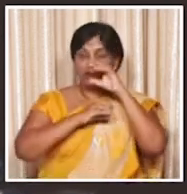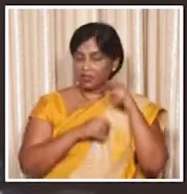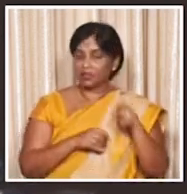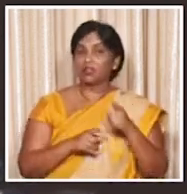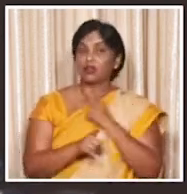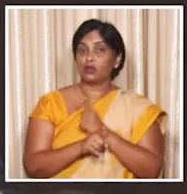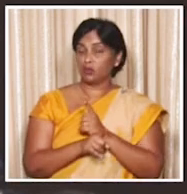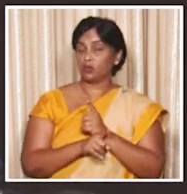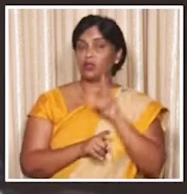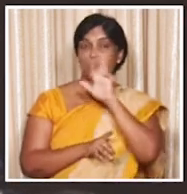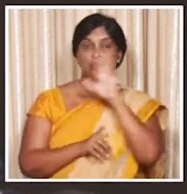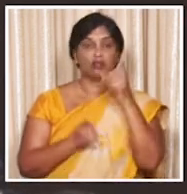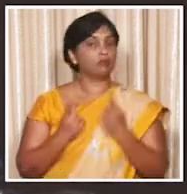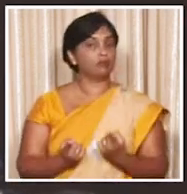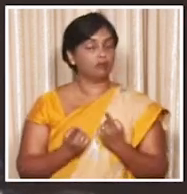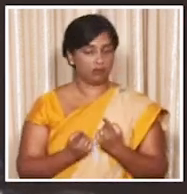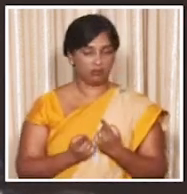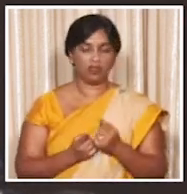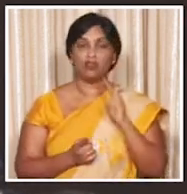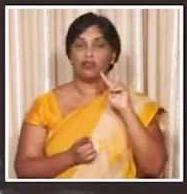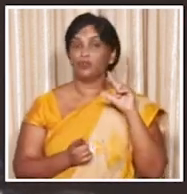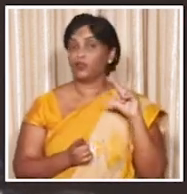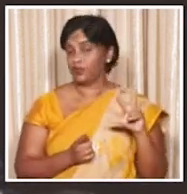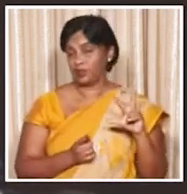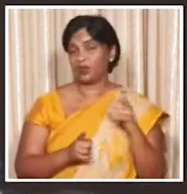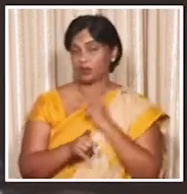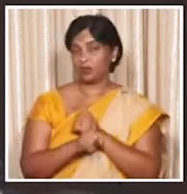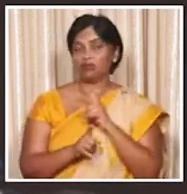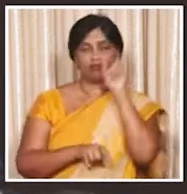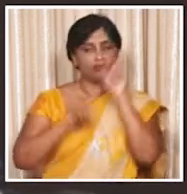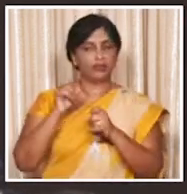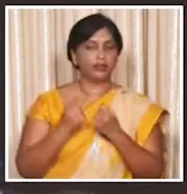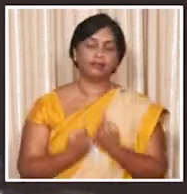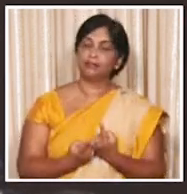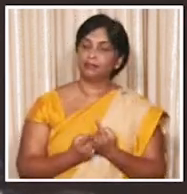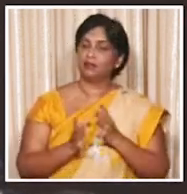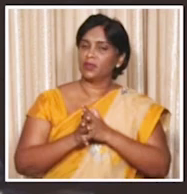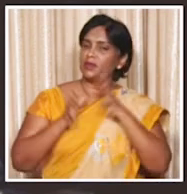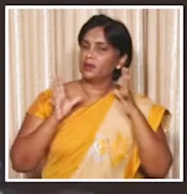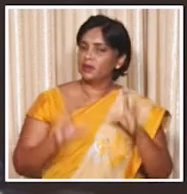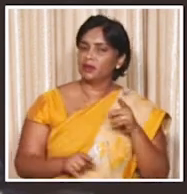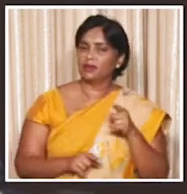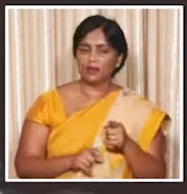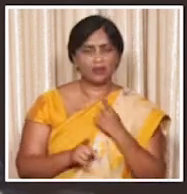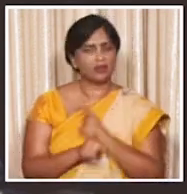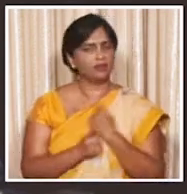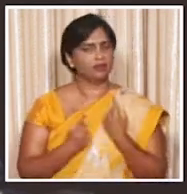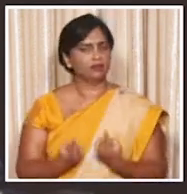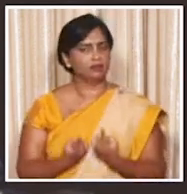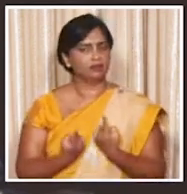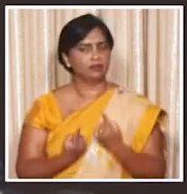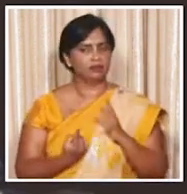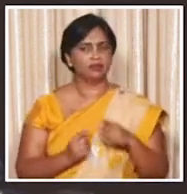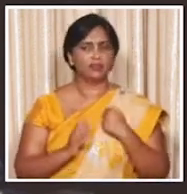19, 28 மொத்தம் 63 வேக்கன்சிஸ் கிளிநொச்சி மாவட்டத்தில் இந்த பாடங்களுக்கு உண்டு. ஆனால்